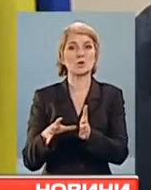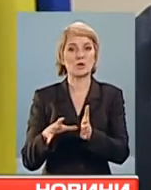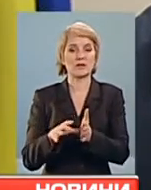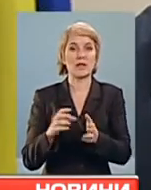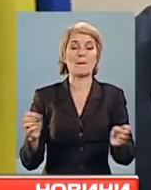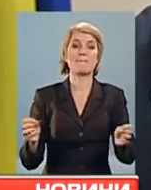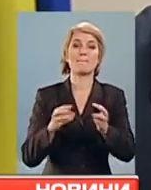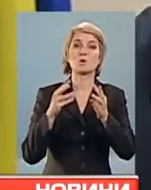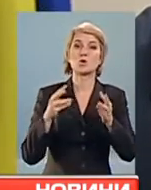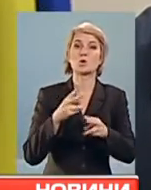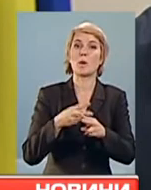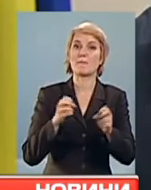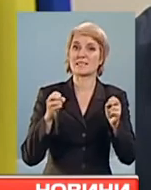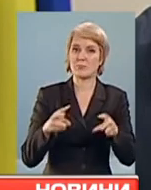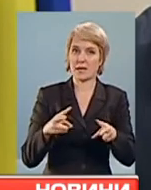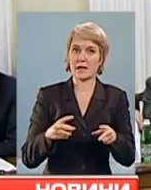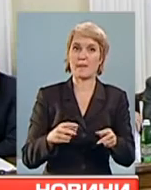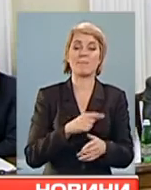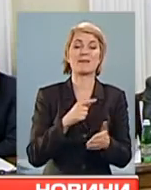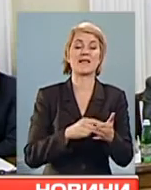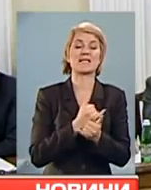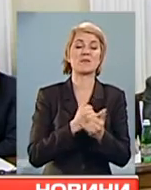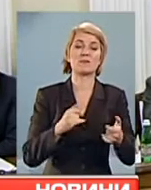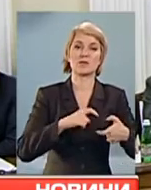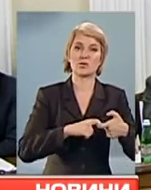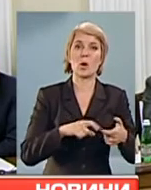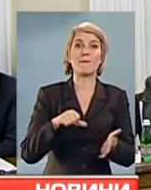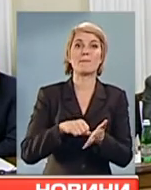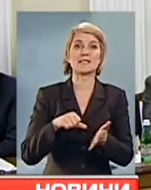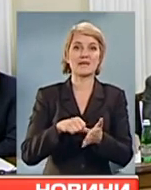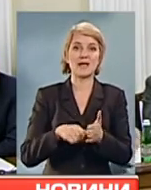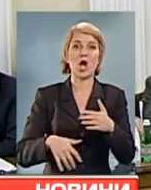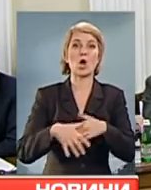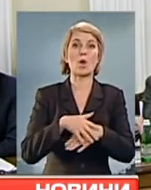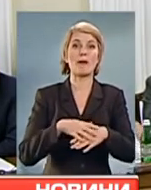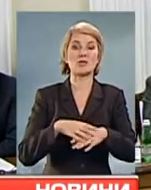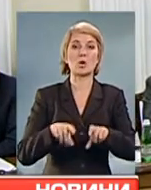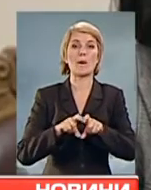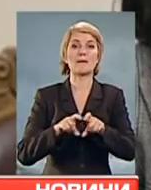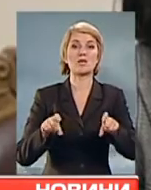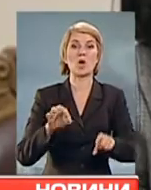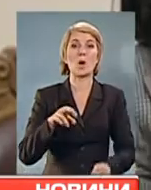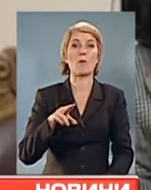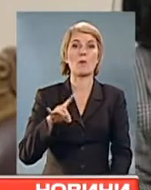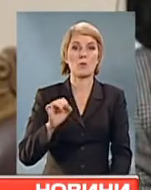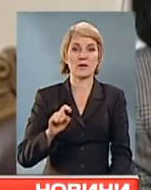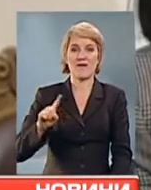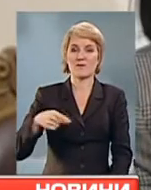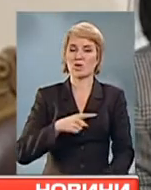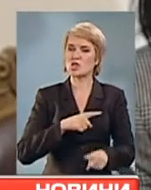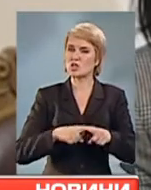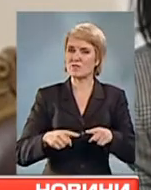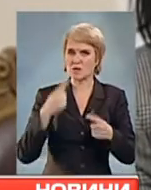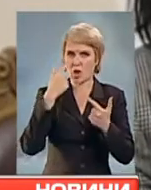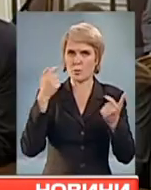безпеки, питання забезпечення зв'язку. Тим часом представники громадянської мережі «Опора» вимагають від ЦВК якнайшвидше оприлюднити